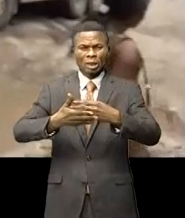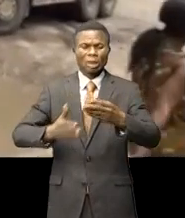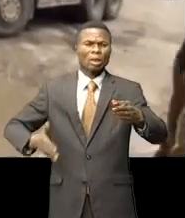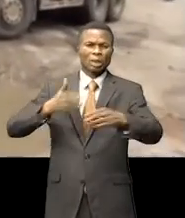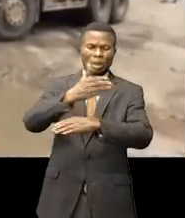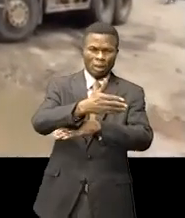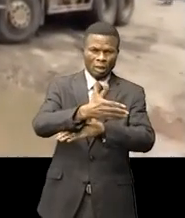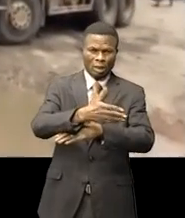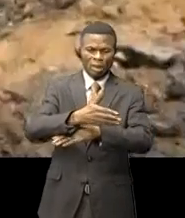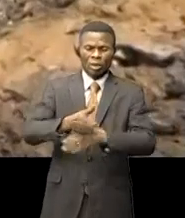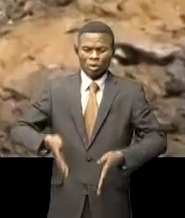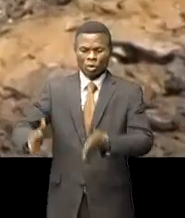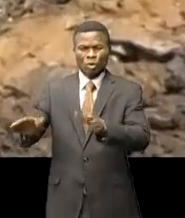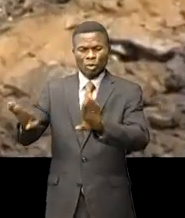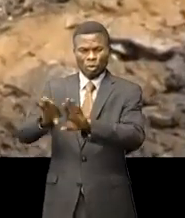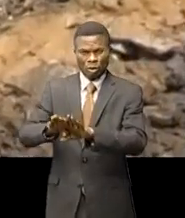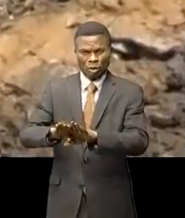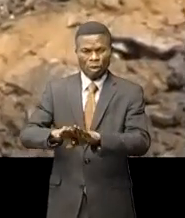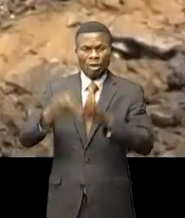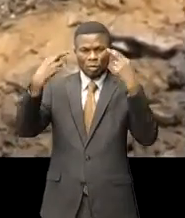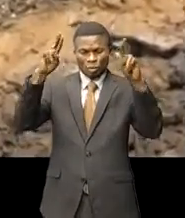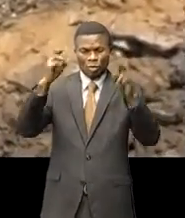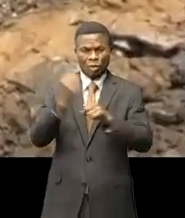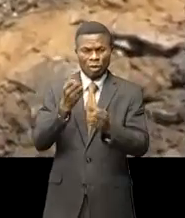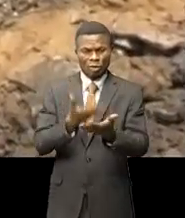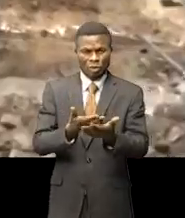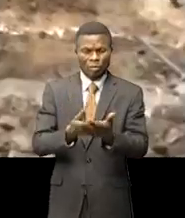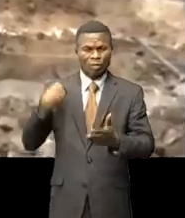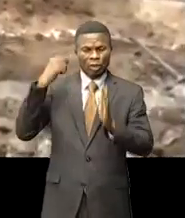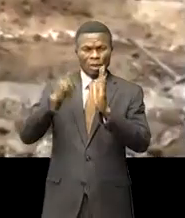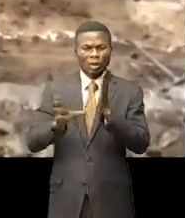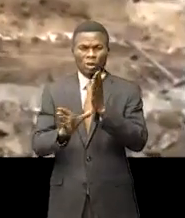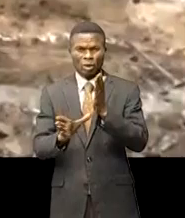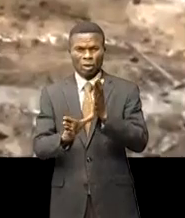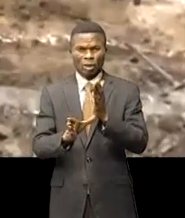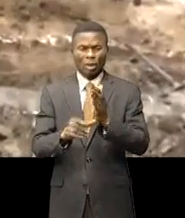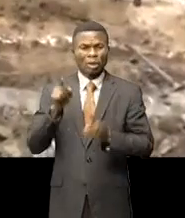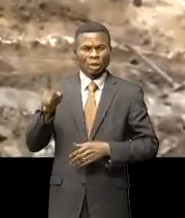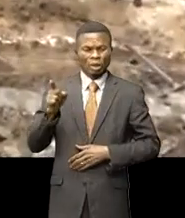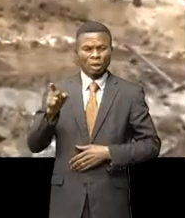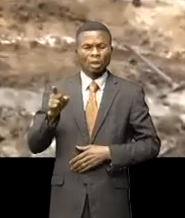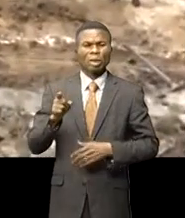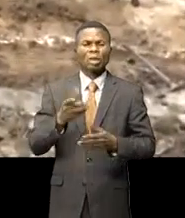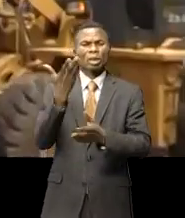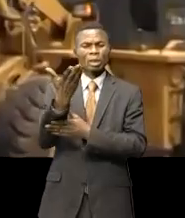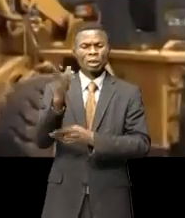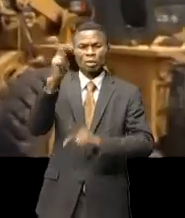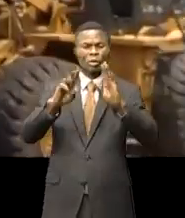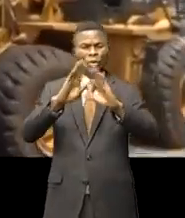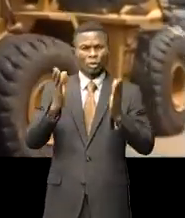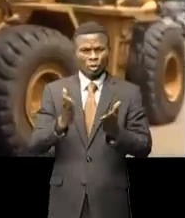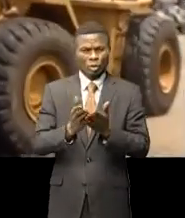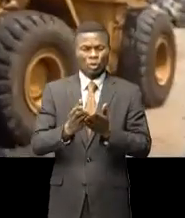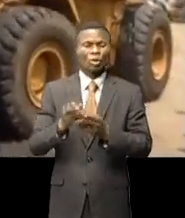et débouchage des caniveaux. Pour l'aboutissement heureux des dix travaux, le gouverneur intérimaire Maurice Abibusa Kapela appelle la population à